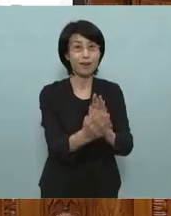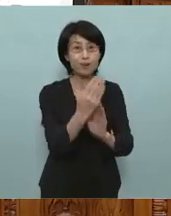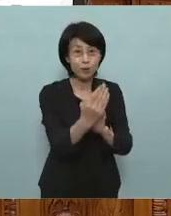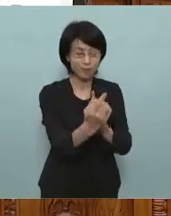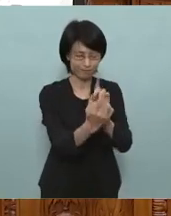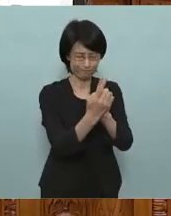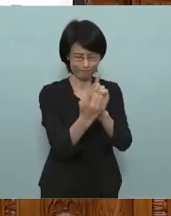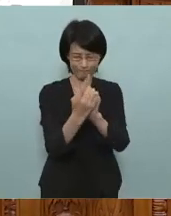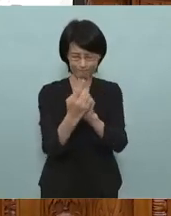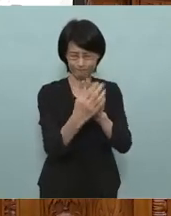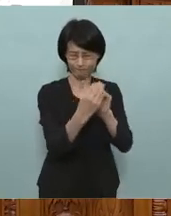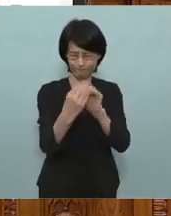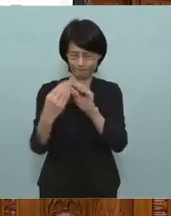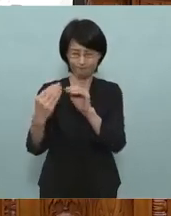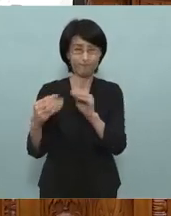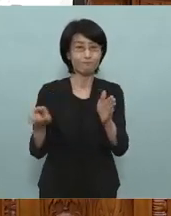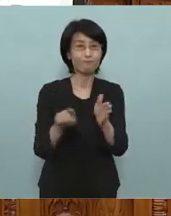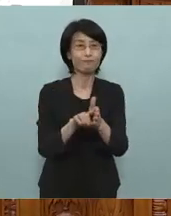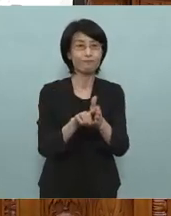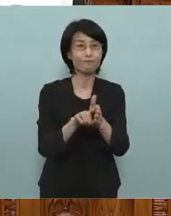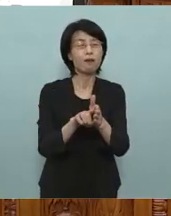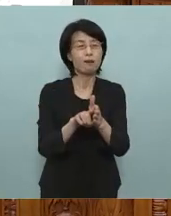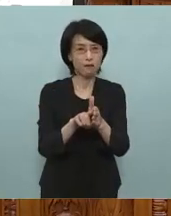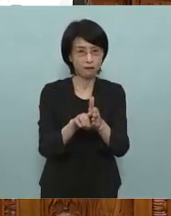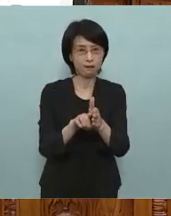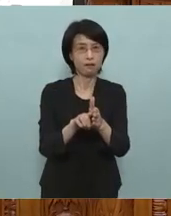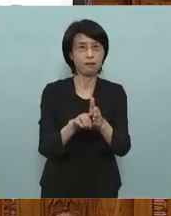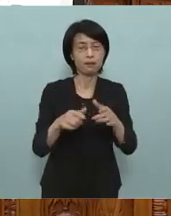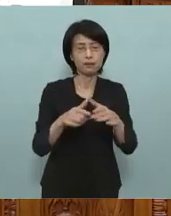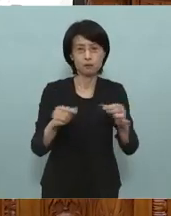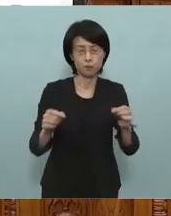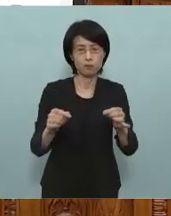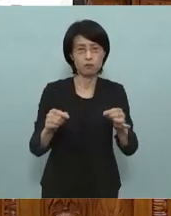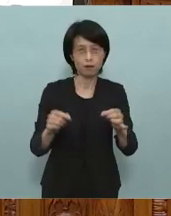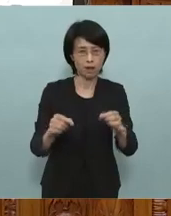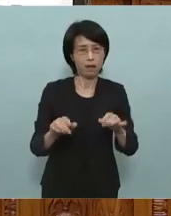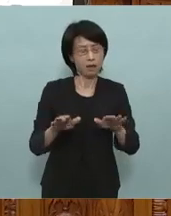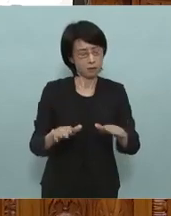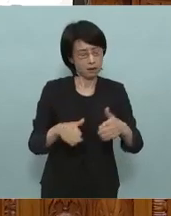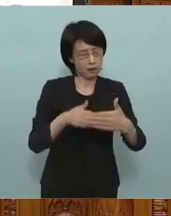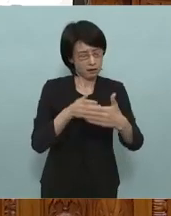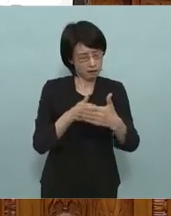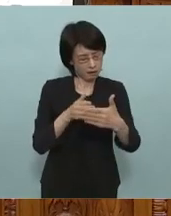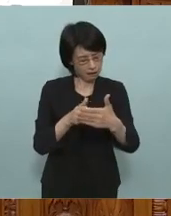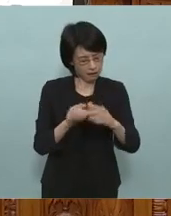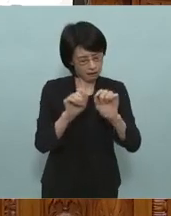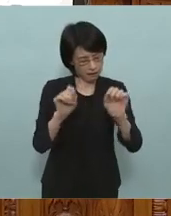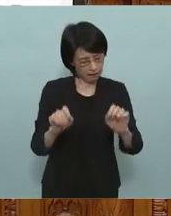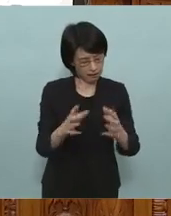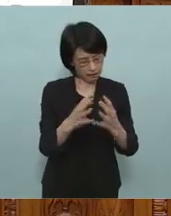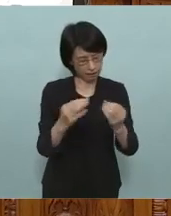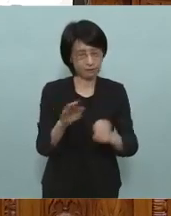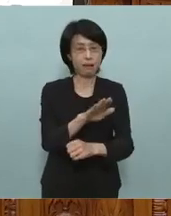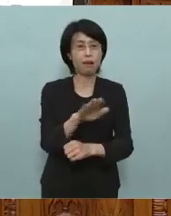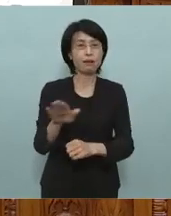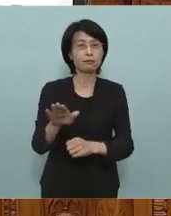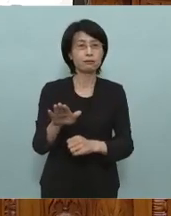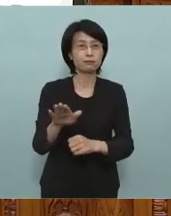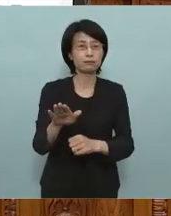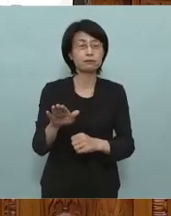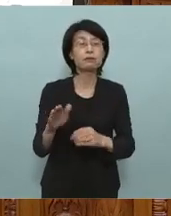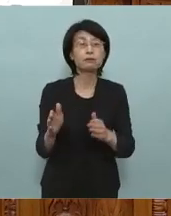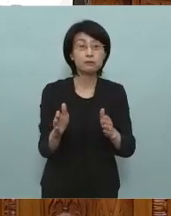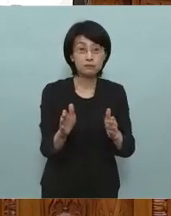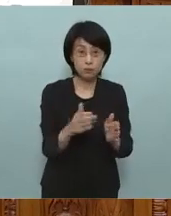を重ねてきました確かに我が国は多くの困難に直面していますが他方